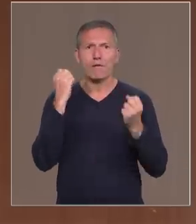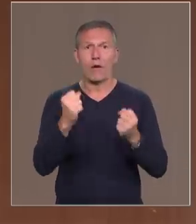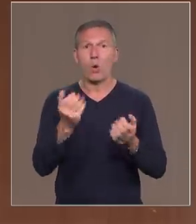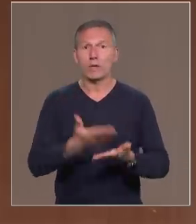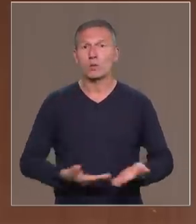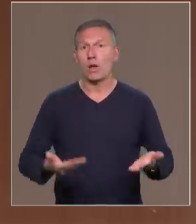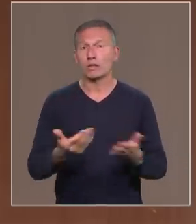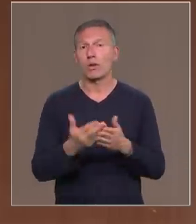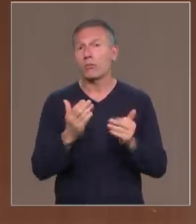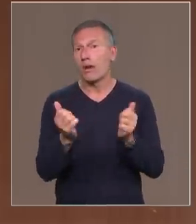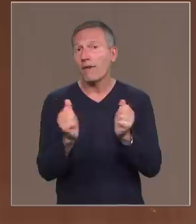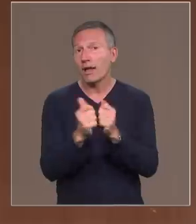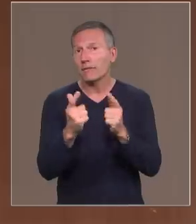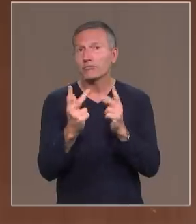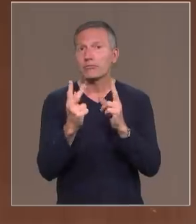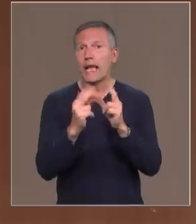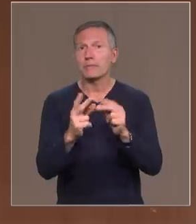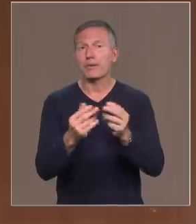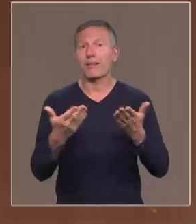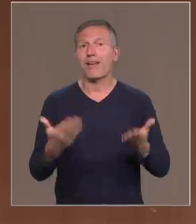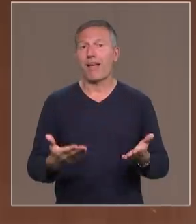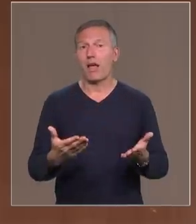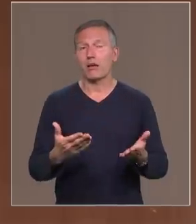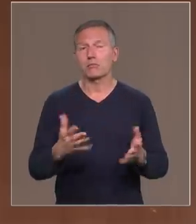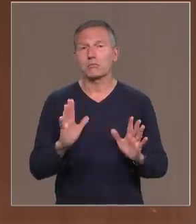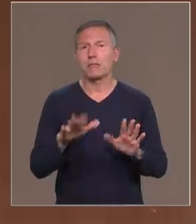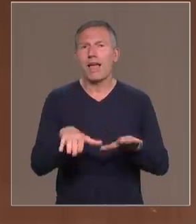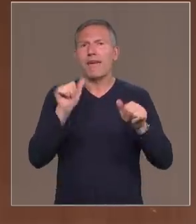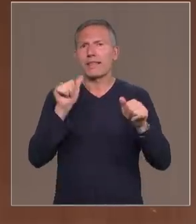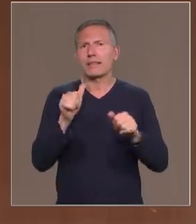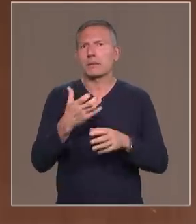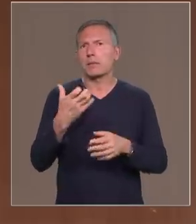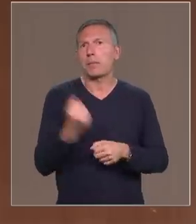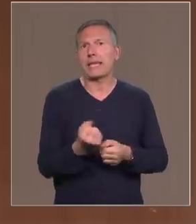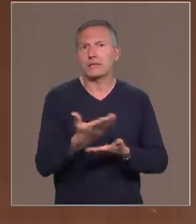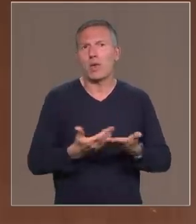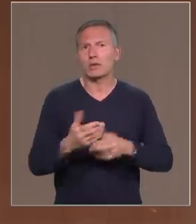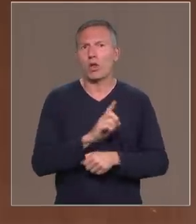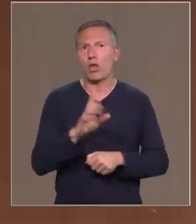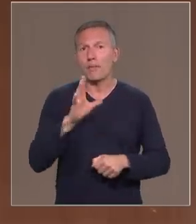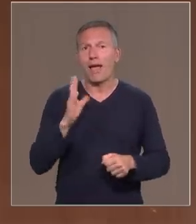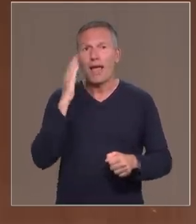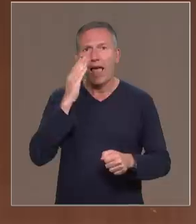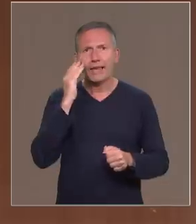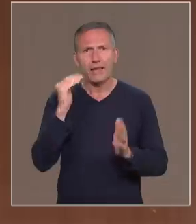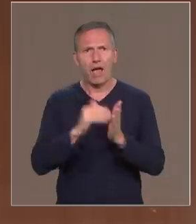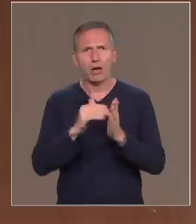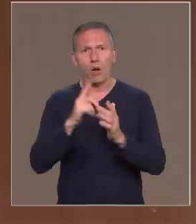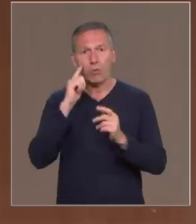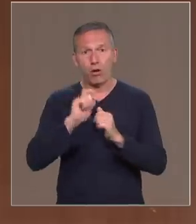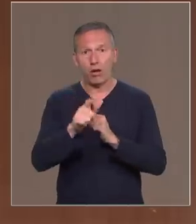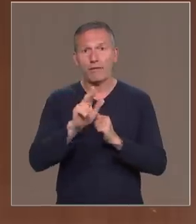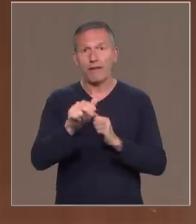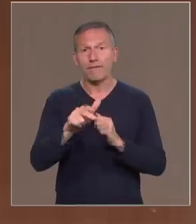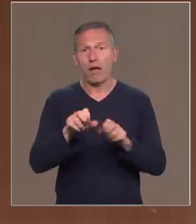situation, tout en indiquant que pour l'heure, le pire avait été évité, mais qu'il restait inquiet car il craint une dégradation qui pourrait